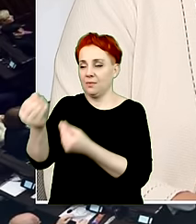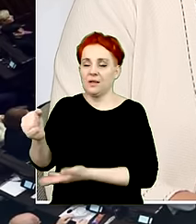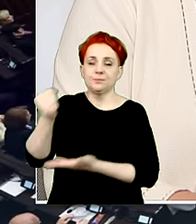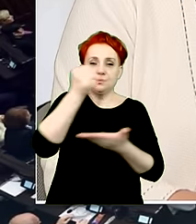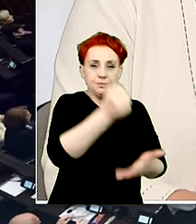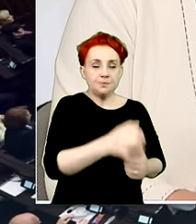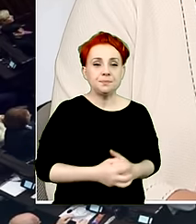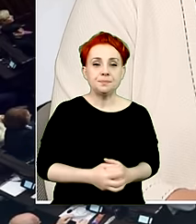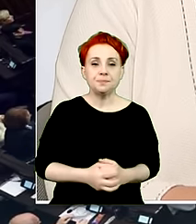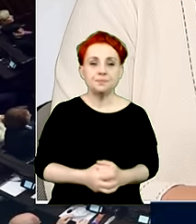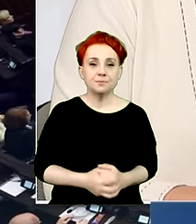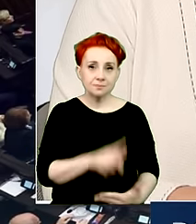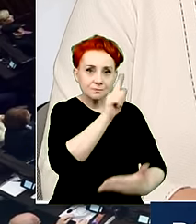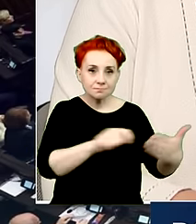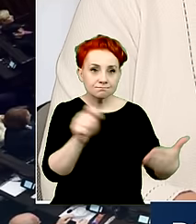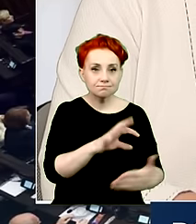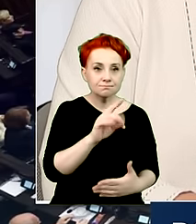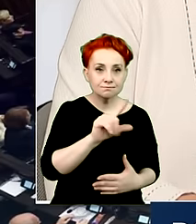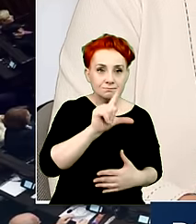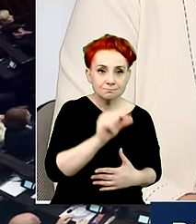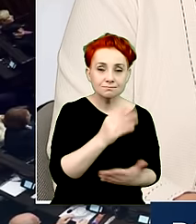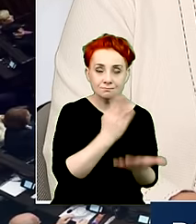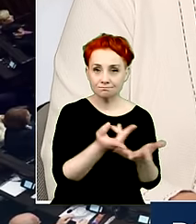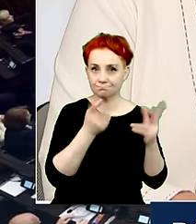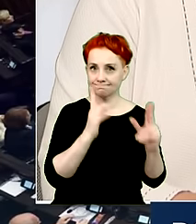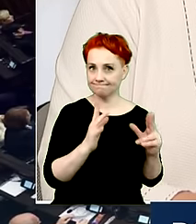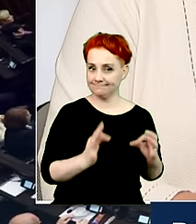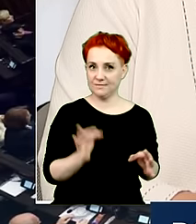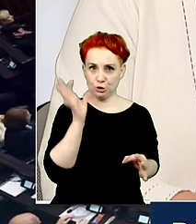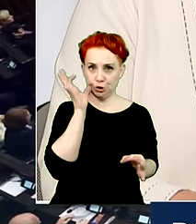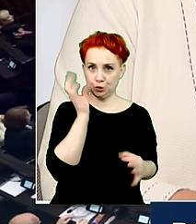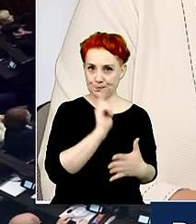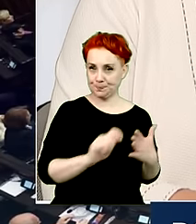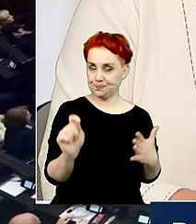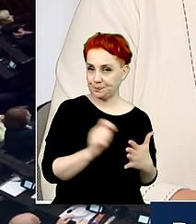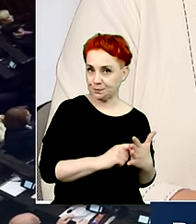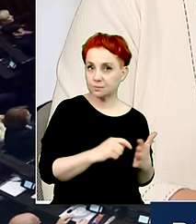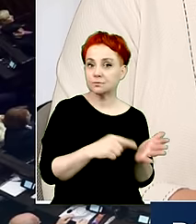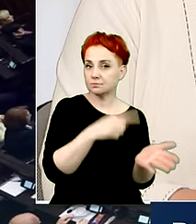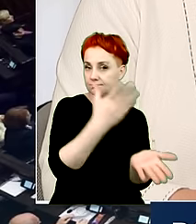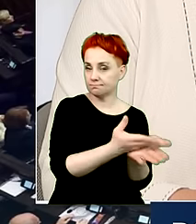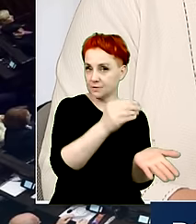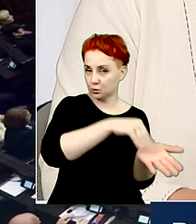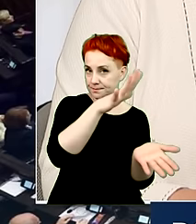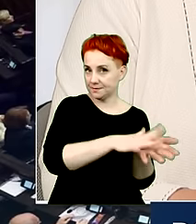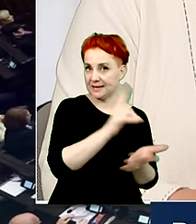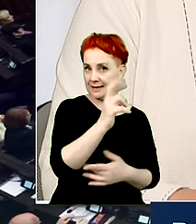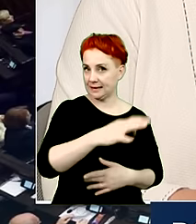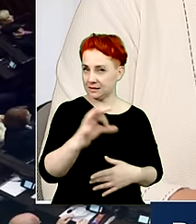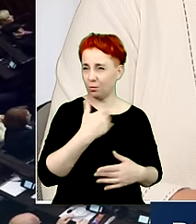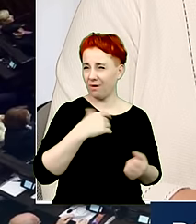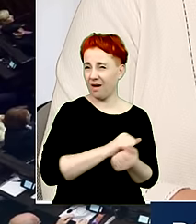senatorze, wy likwidujecie TVP. Ona oficjalnie jest w stanie likwidacji. No zostało to niestety wpisane do KRS-u po wielu miesiącach